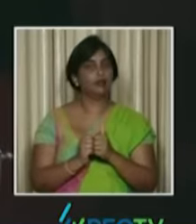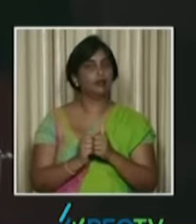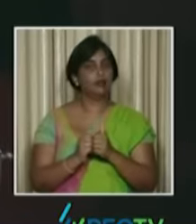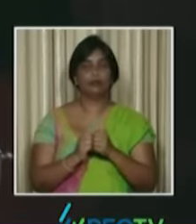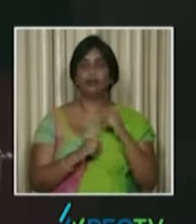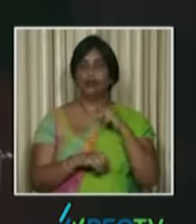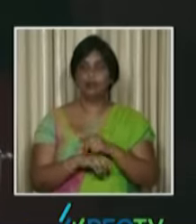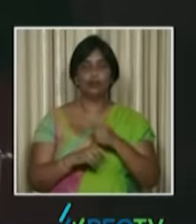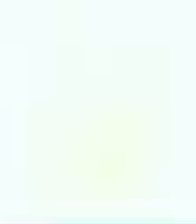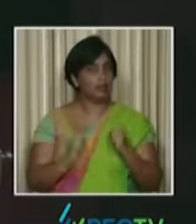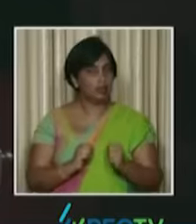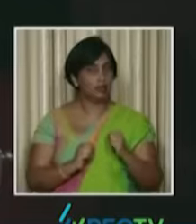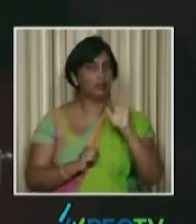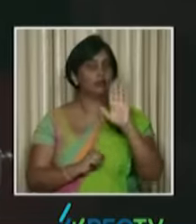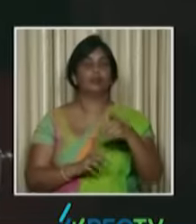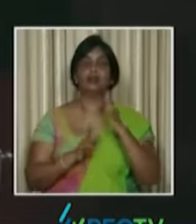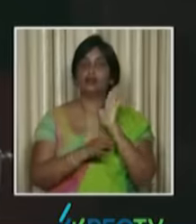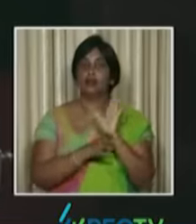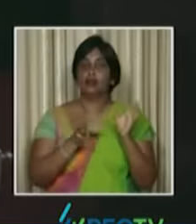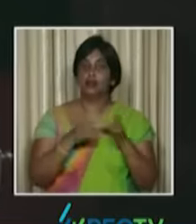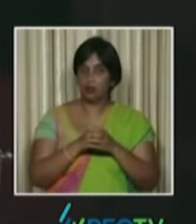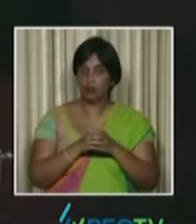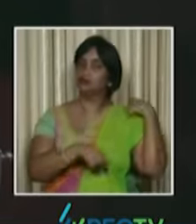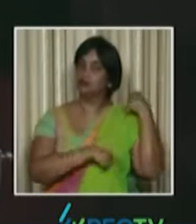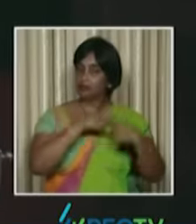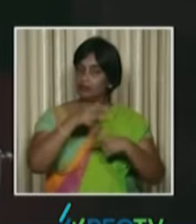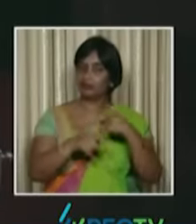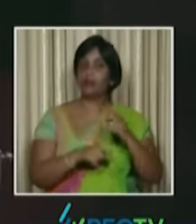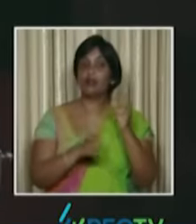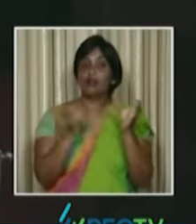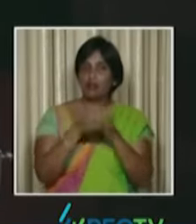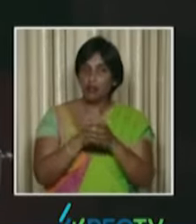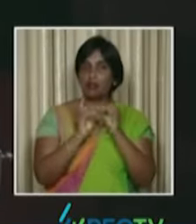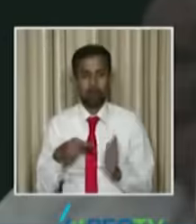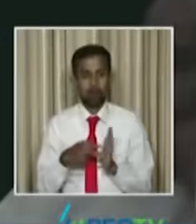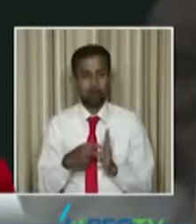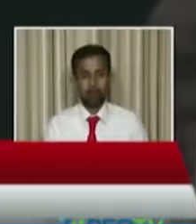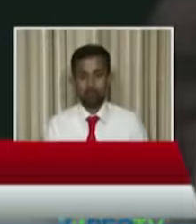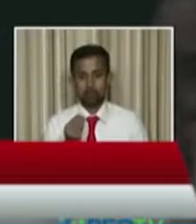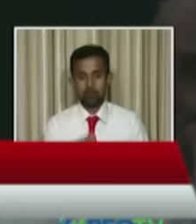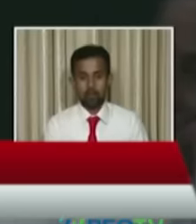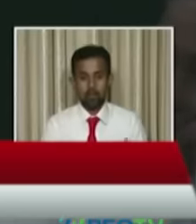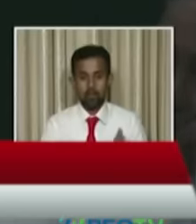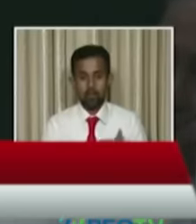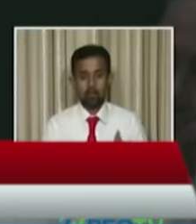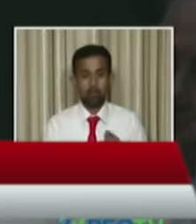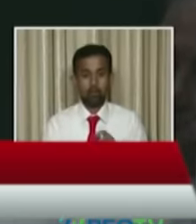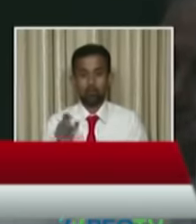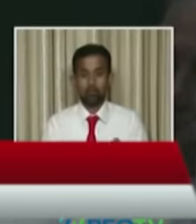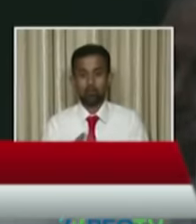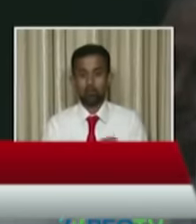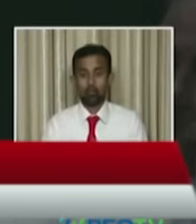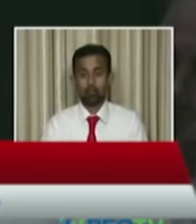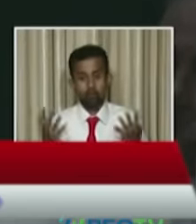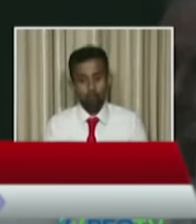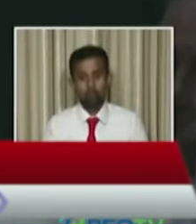අද විපැත්තේ වාඩිලා ඉන්න ශ්‍රී ලංකා නිදහස් පක්ෂයෙන් පැවතින කාණ්ඩායම කියලා මම පැහැදිලිව කියනවා. මේ අයවැය මහජන සහන විශාල